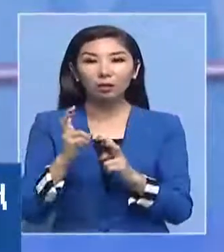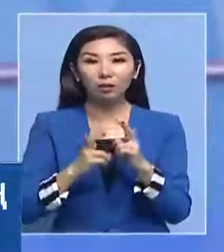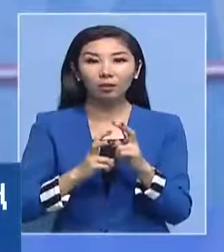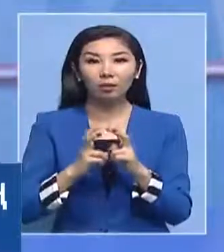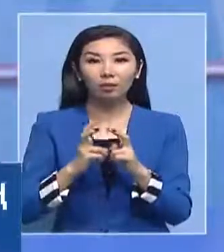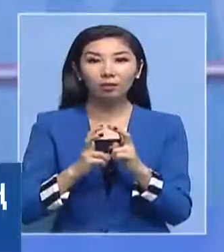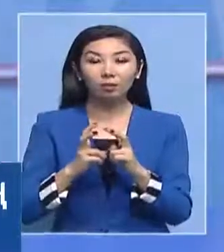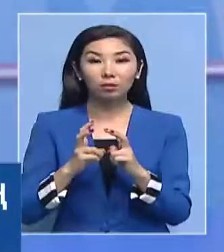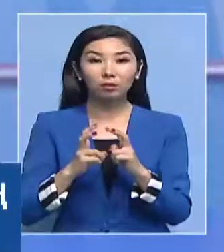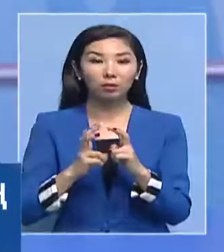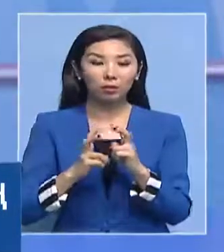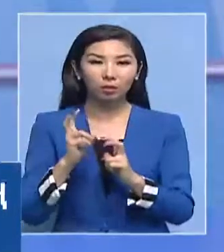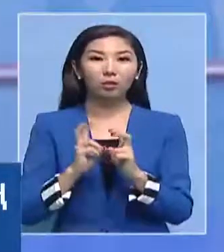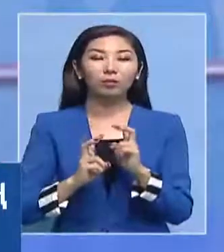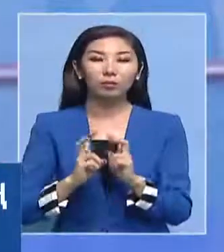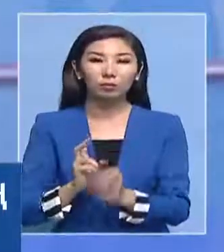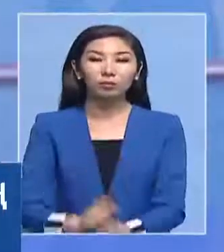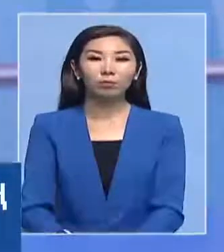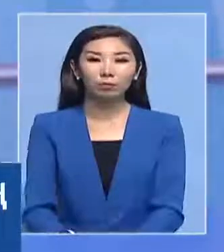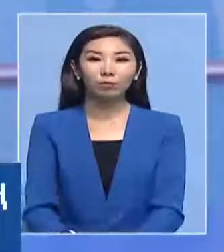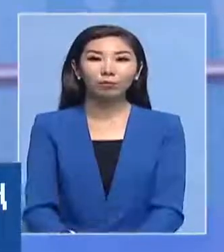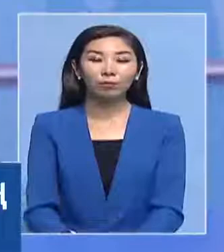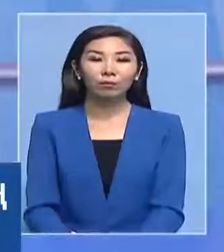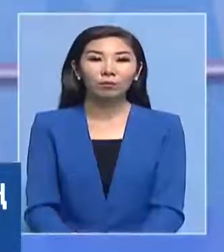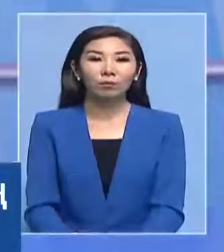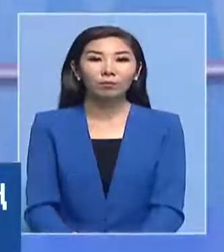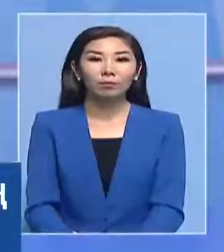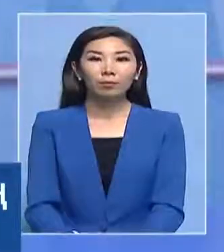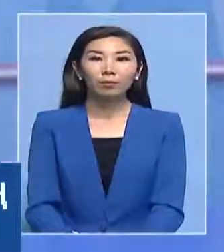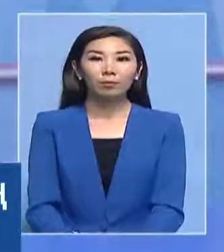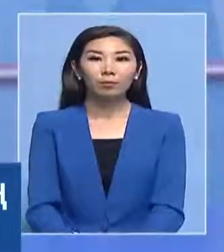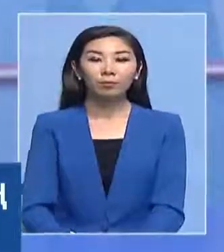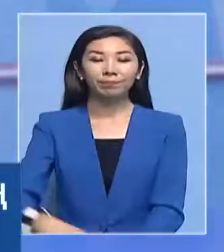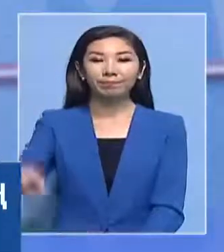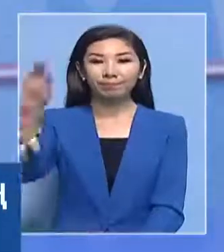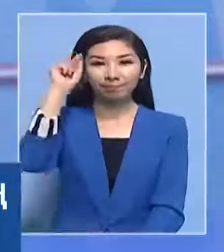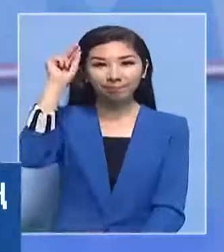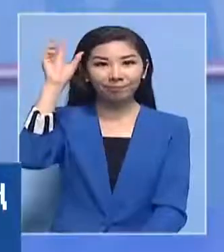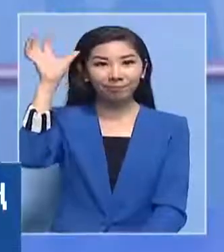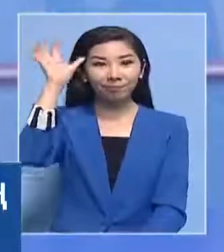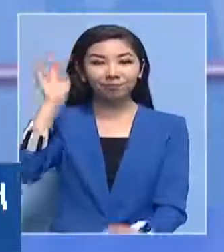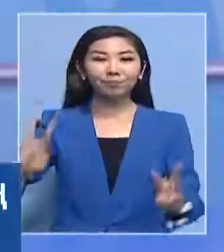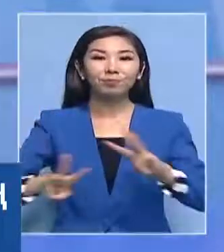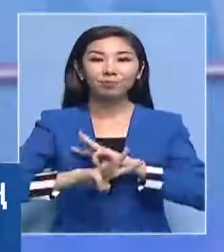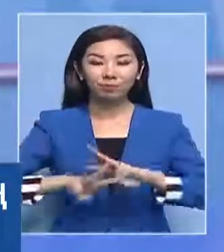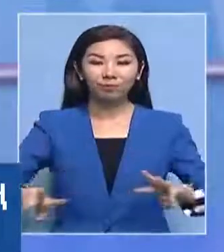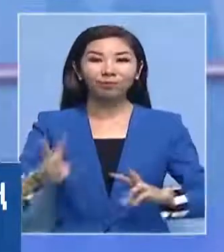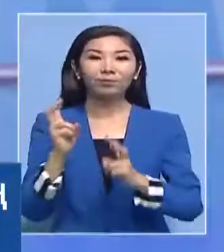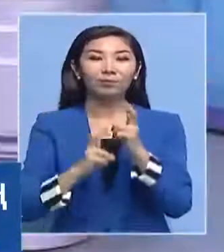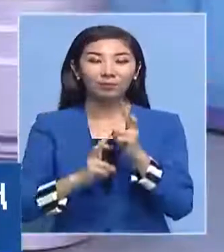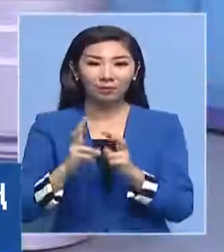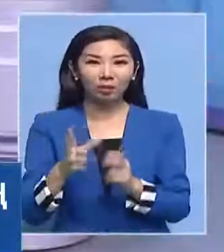Бүгін жаңағы неге алсақ, мына білім министрлігімен жаңа білім жөніндегі